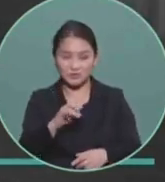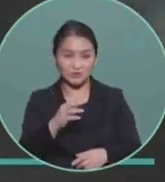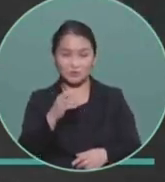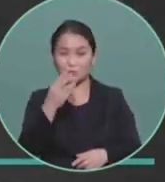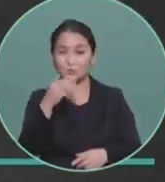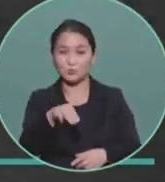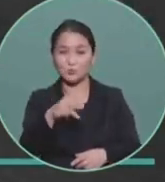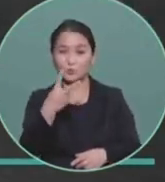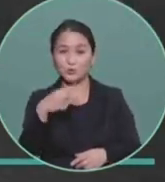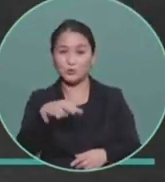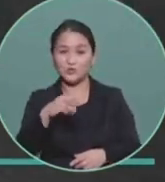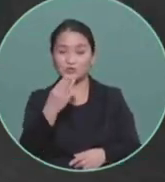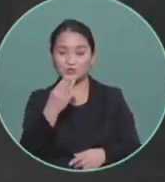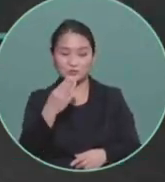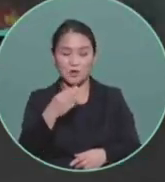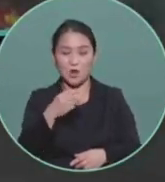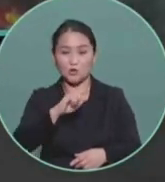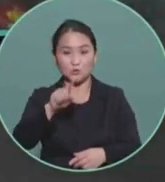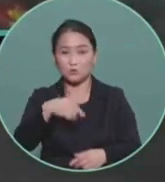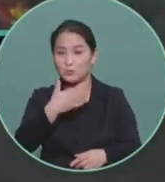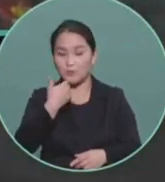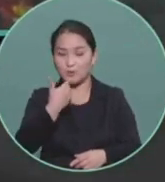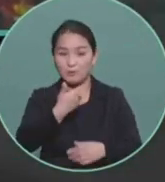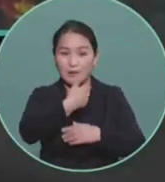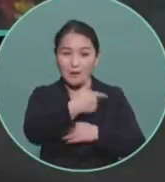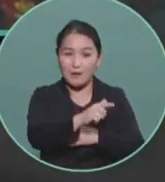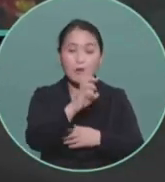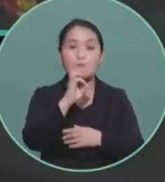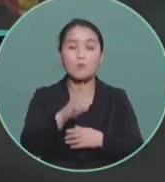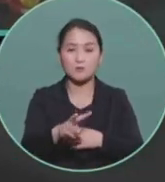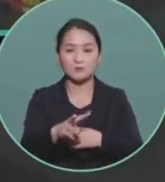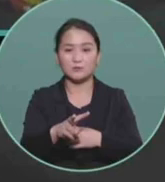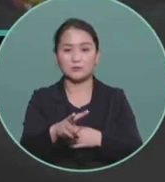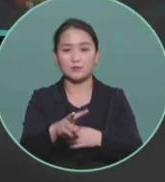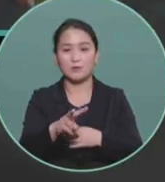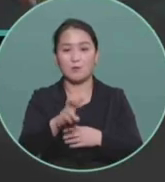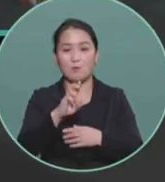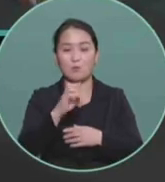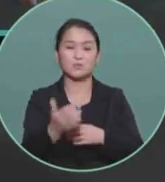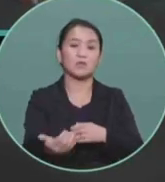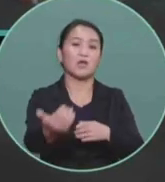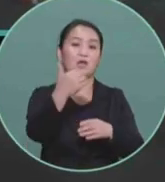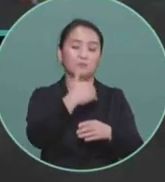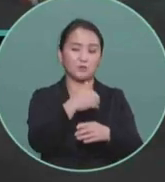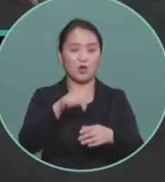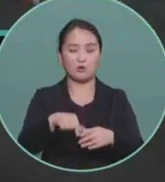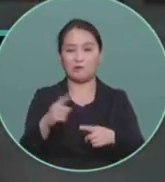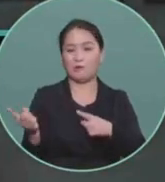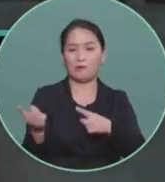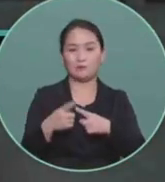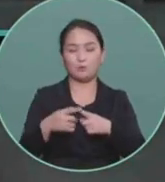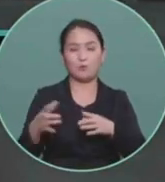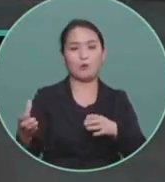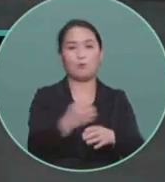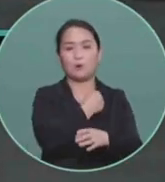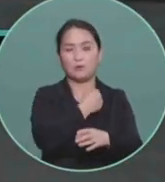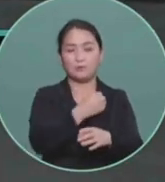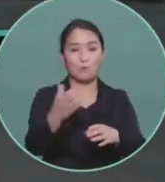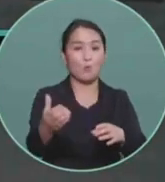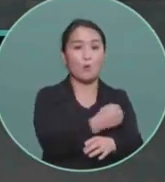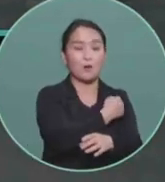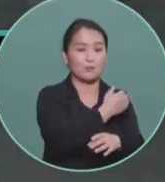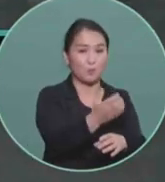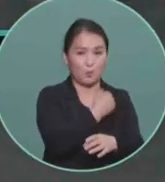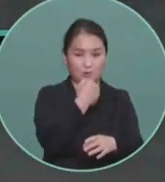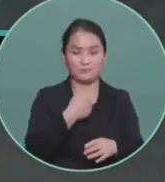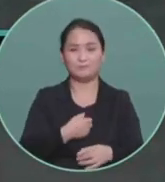одоо зөвшөөрлөө авч гарах гэж байгаа тохиолдол илэрх юм бол буцаага явуулчихдаг гэсэн. Энийг үл чангалаад бүр хураадаг юм арга хэмжээ